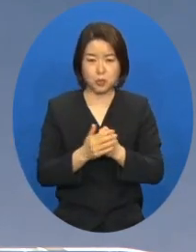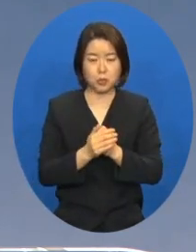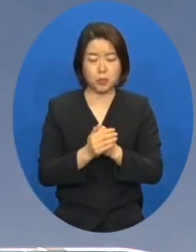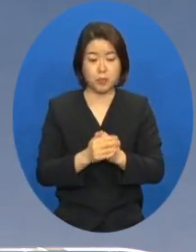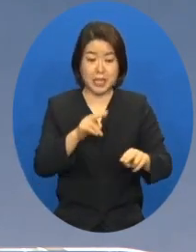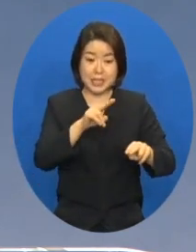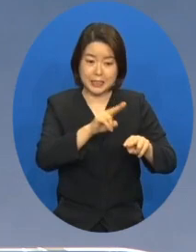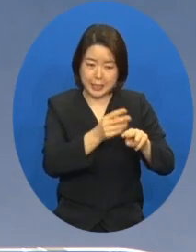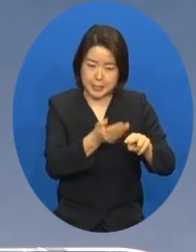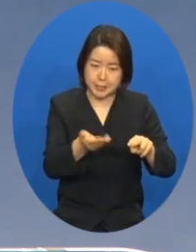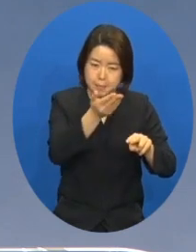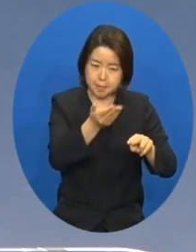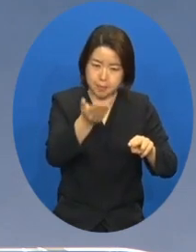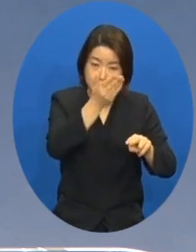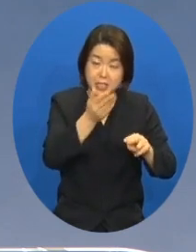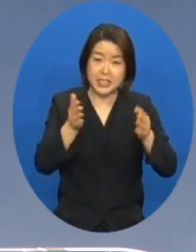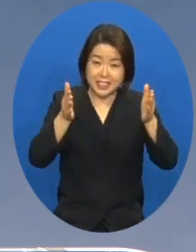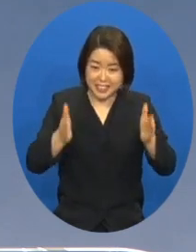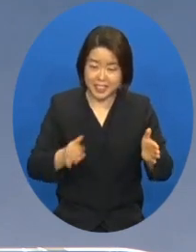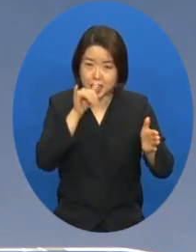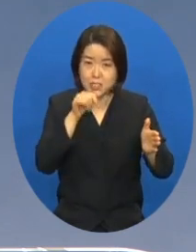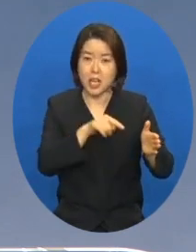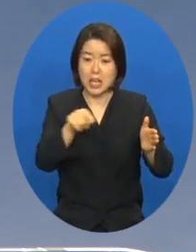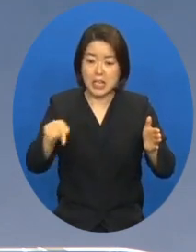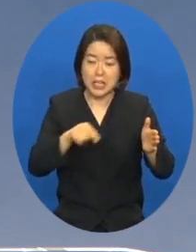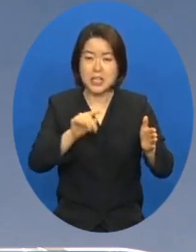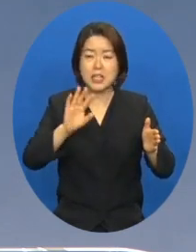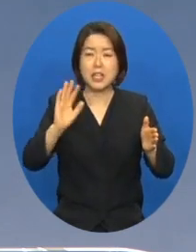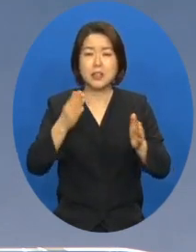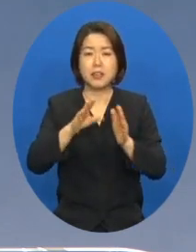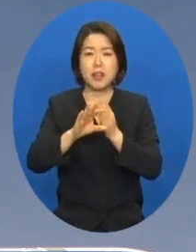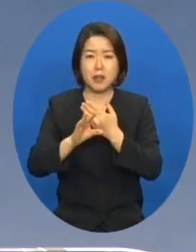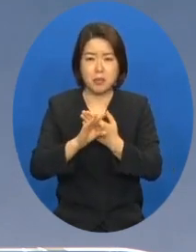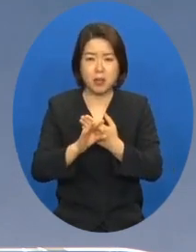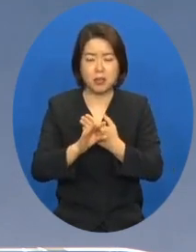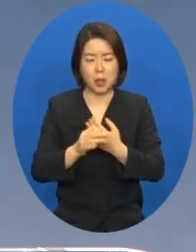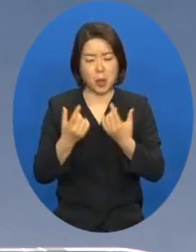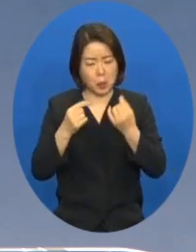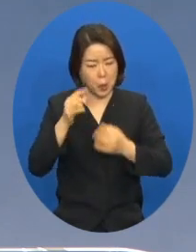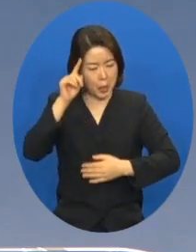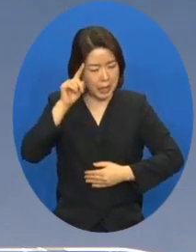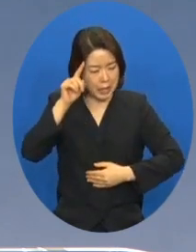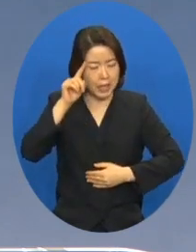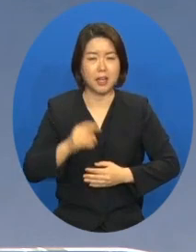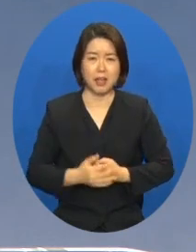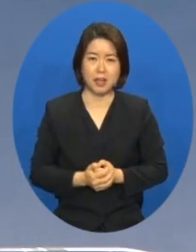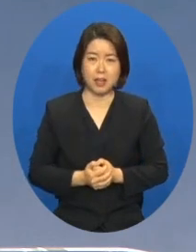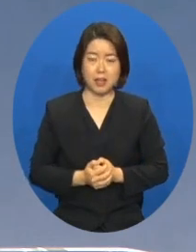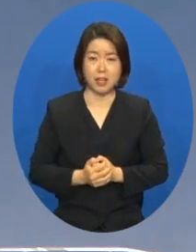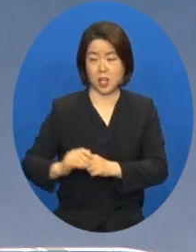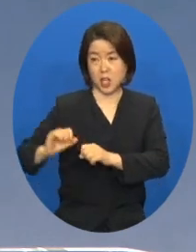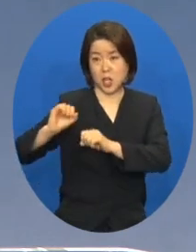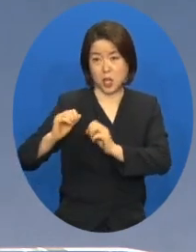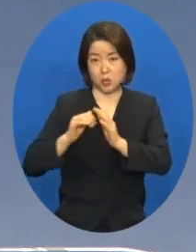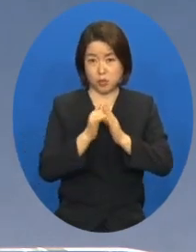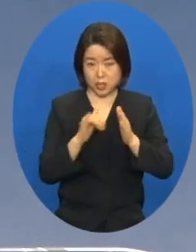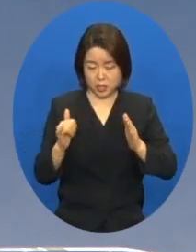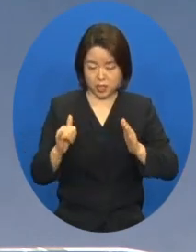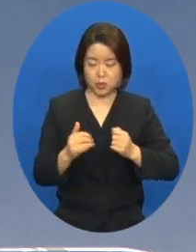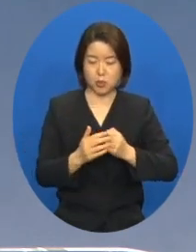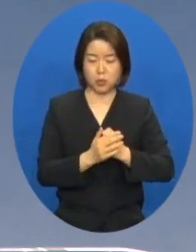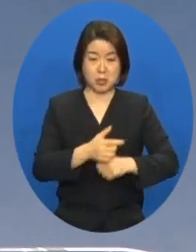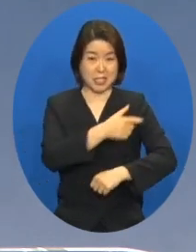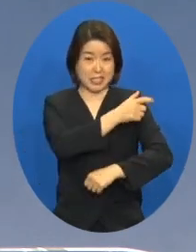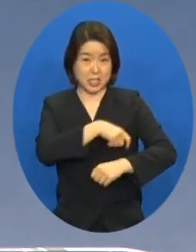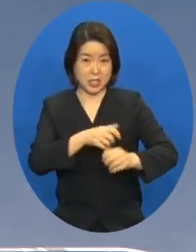똑같은 홍역을 앓습니다. 우리 예수를 믿는 기독교인 우리 군인 가족들 또